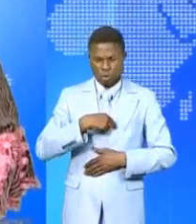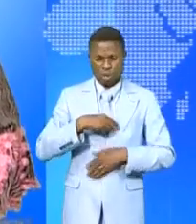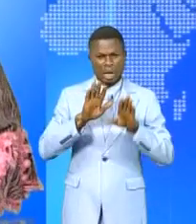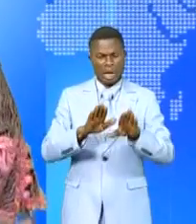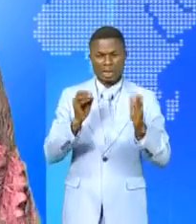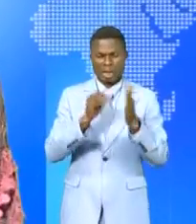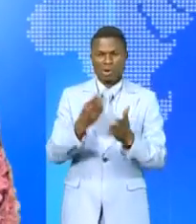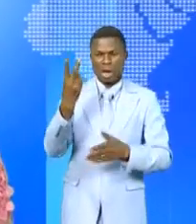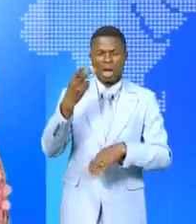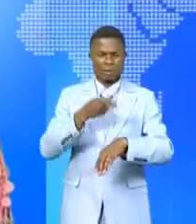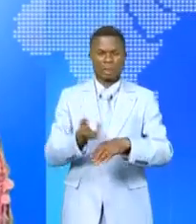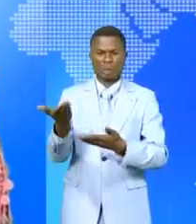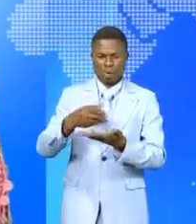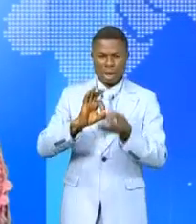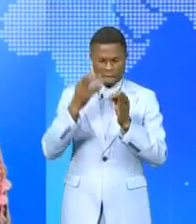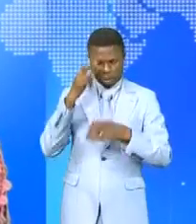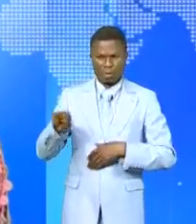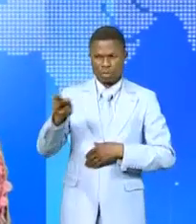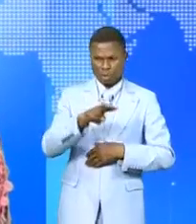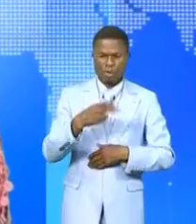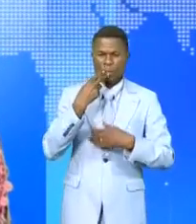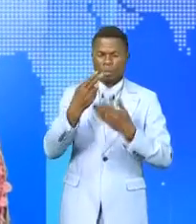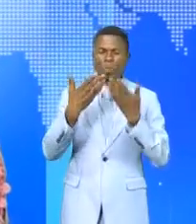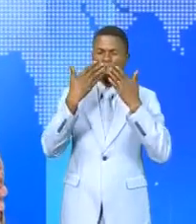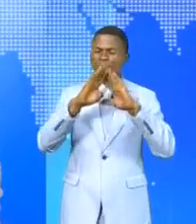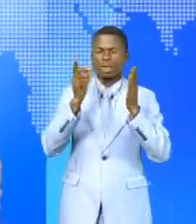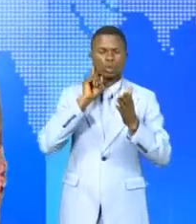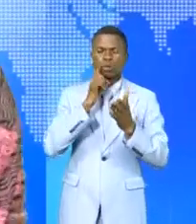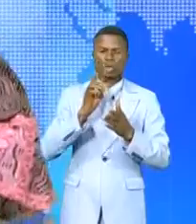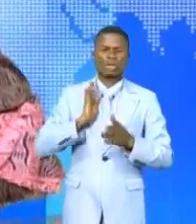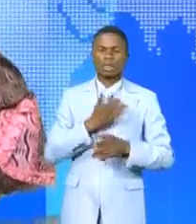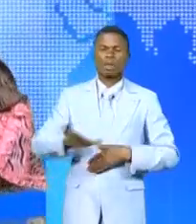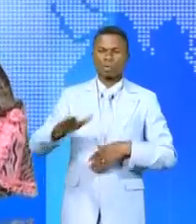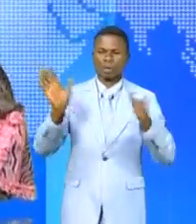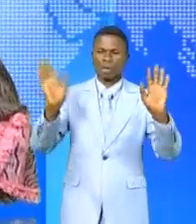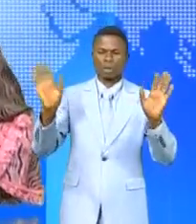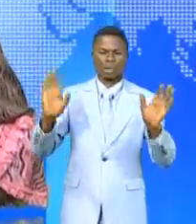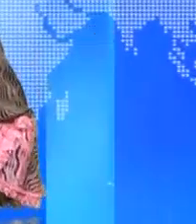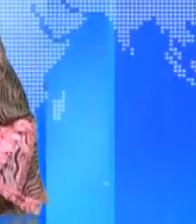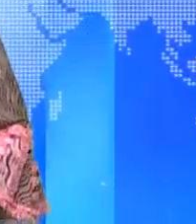partout où vous vous trouvez. Sandra Niani va me relayer sur ces plateaux pour un autre journal.